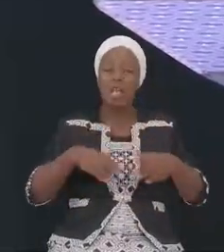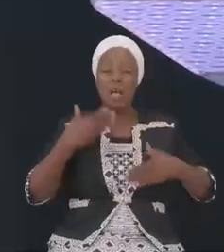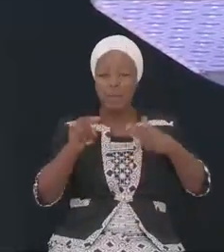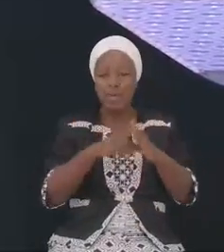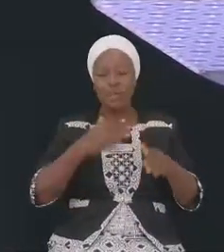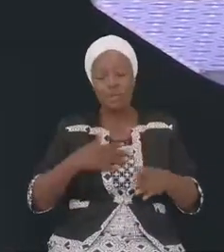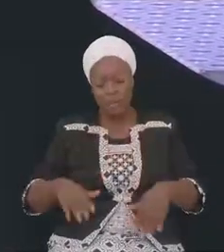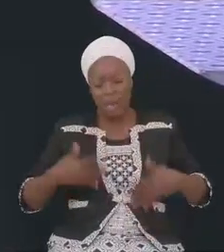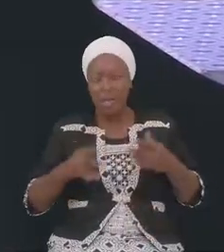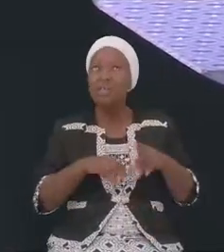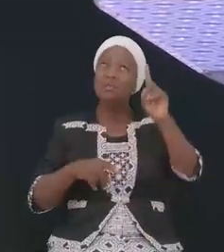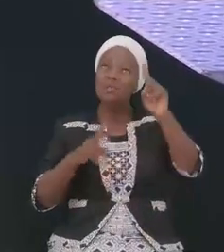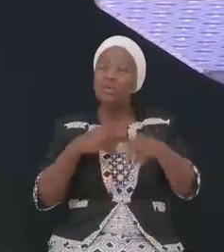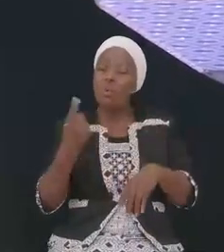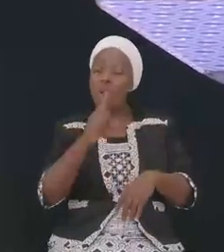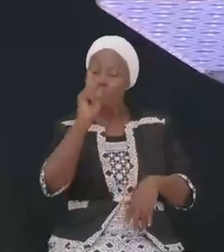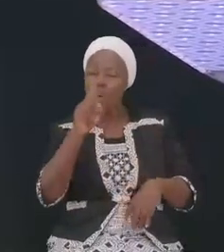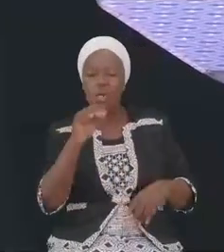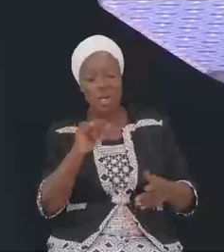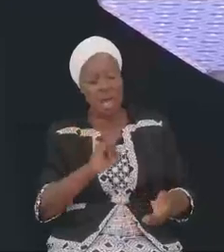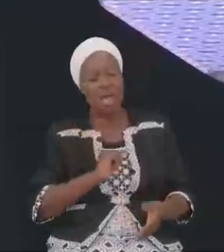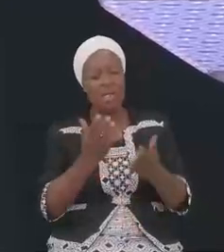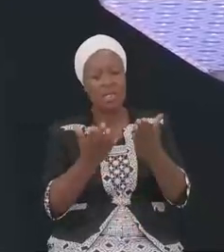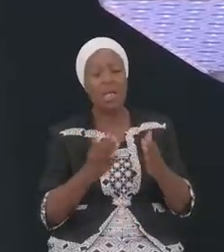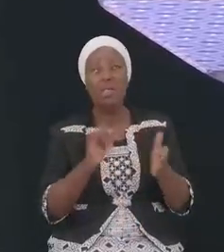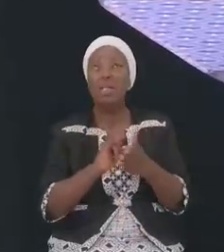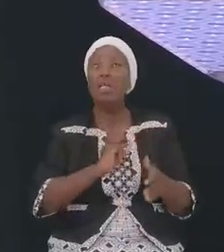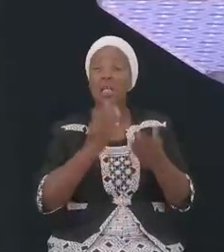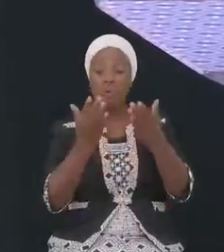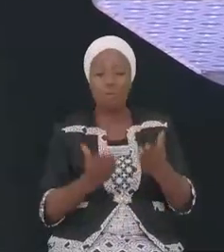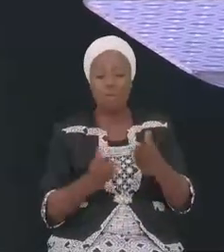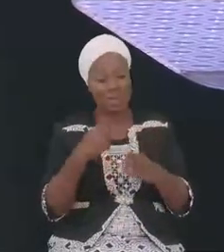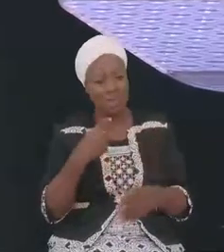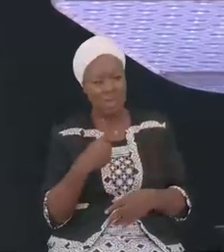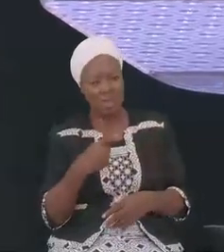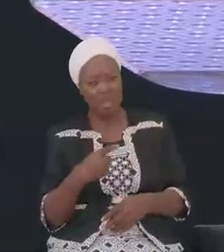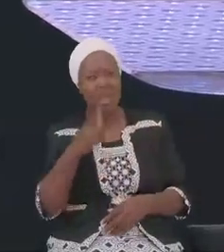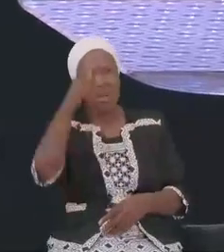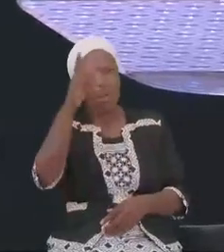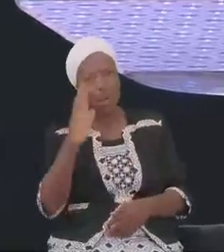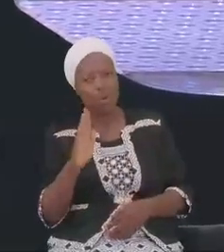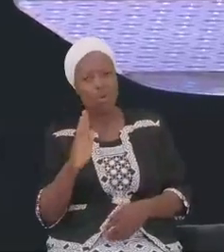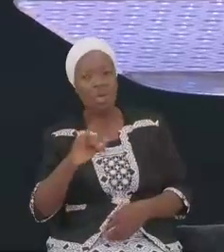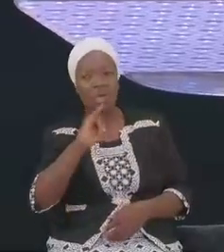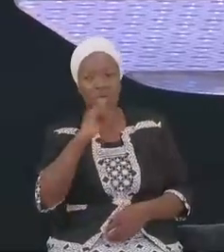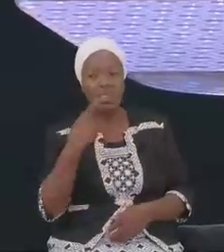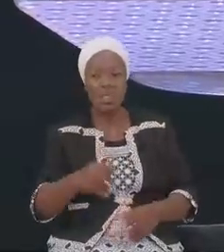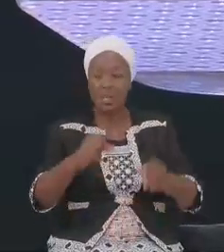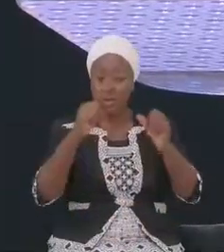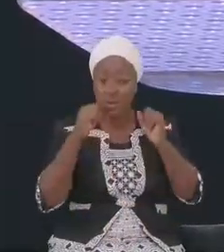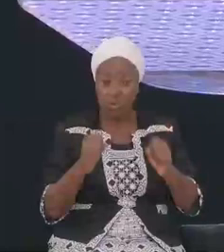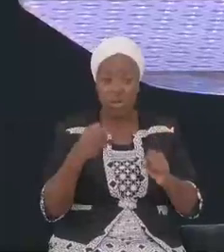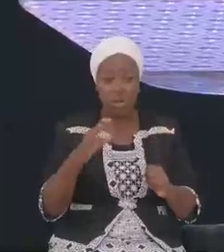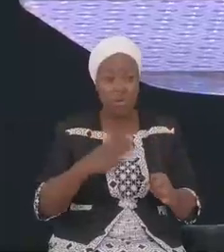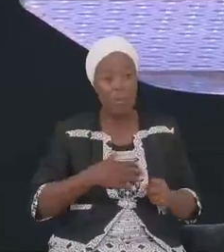est la seule personne que je désire. Dieu sera toujours le rocher de